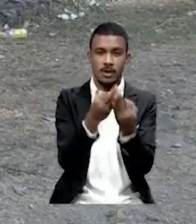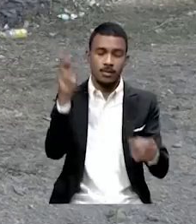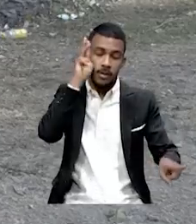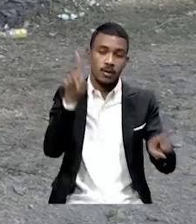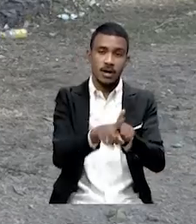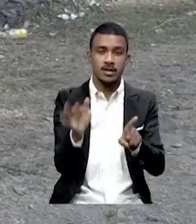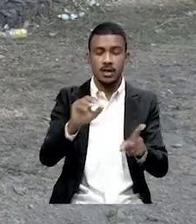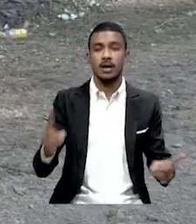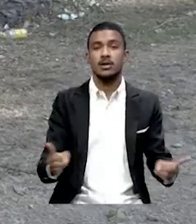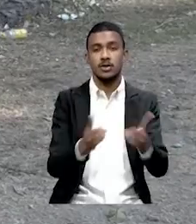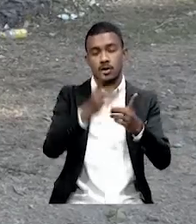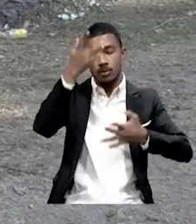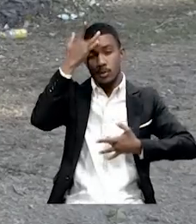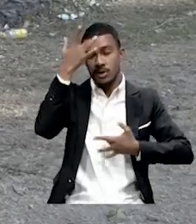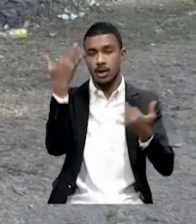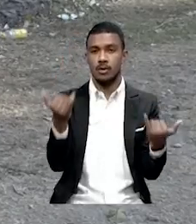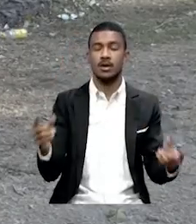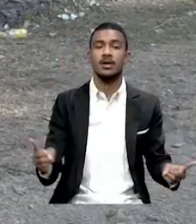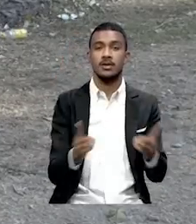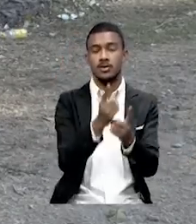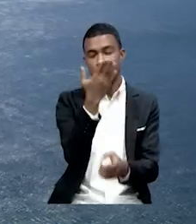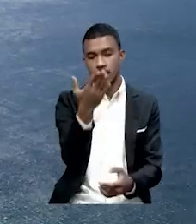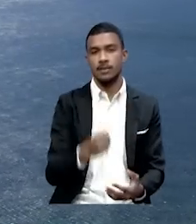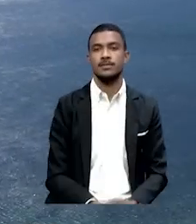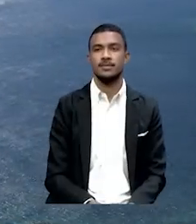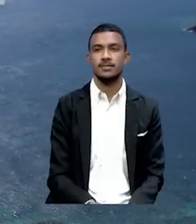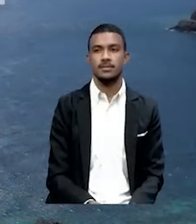Moras ne be dadaune ne sofra hela.